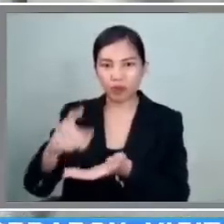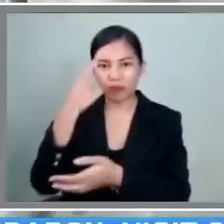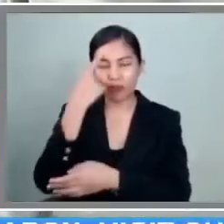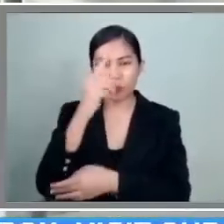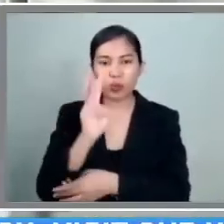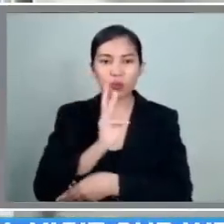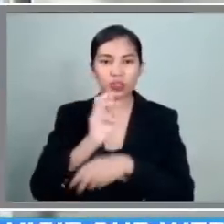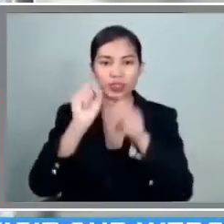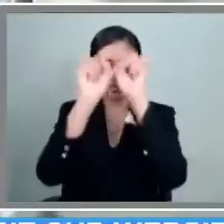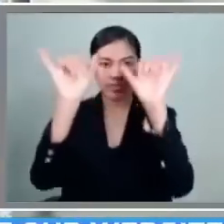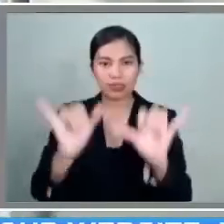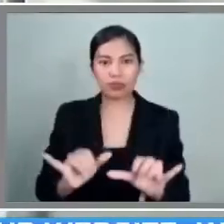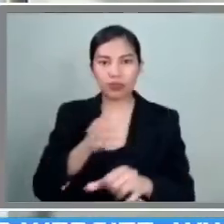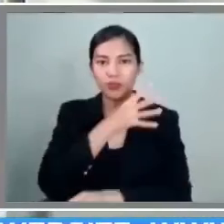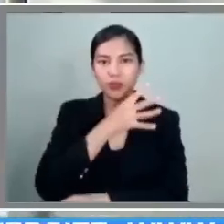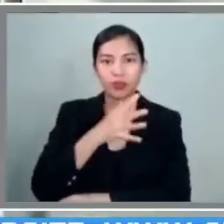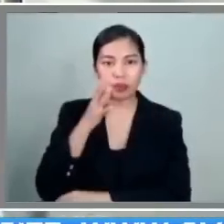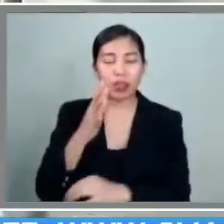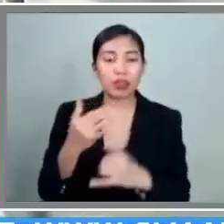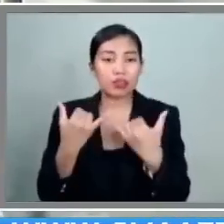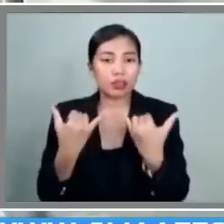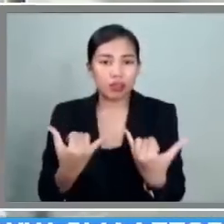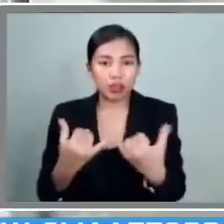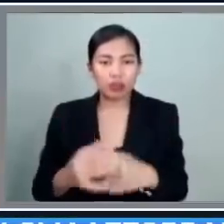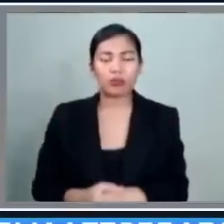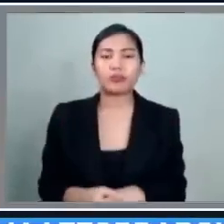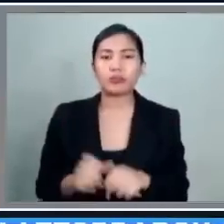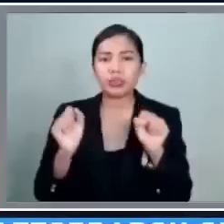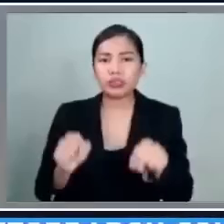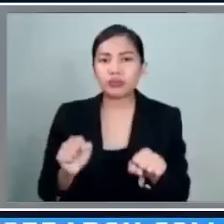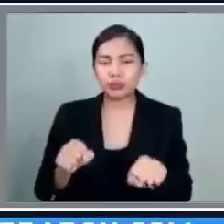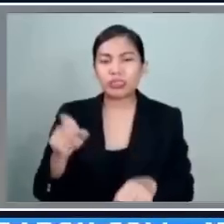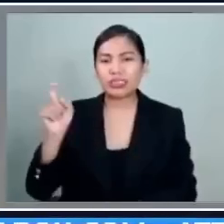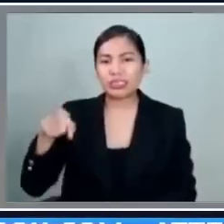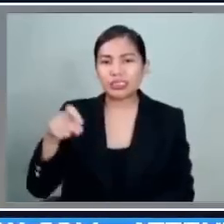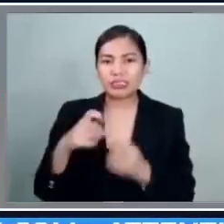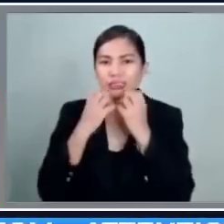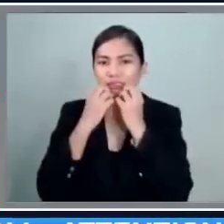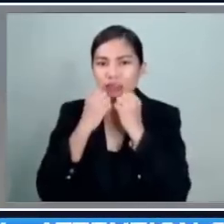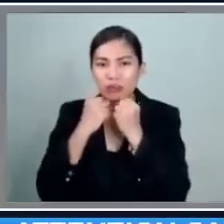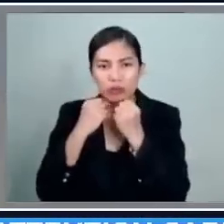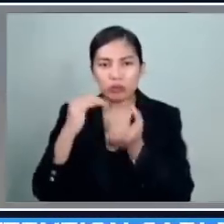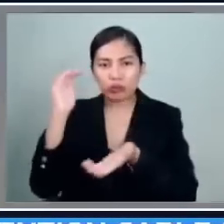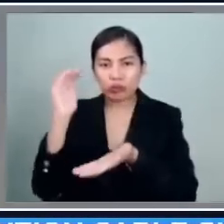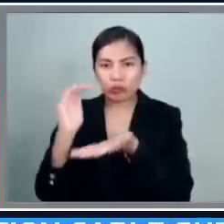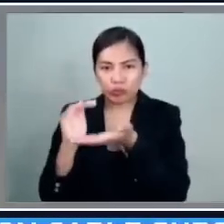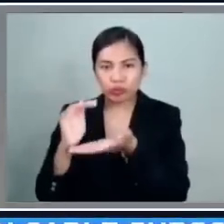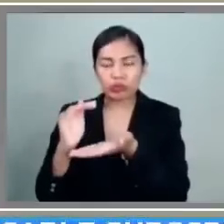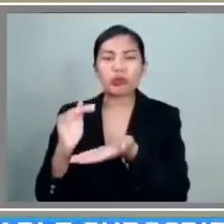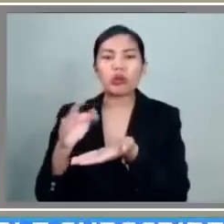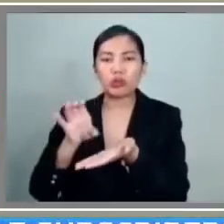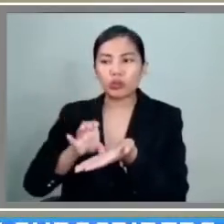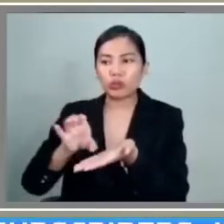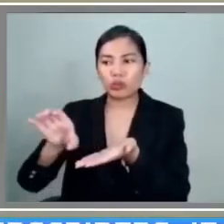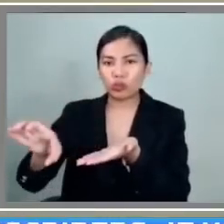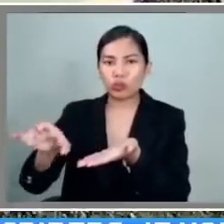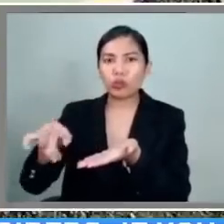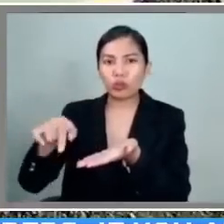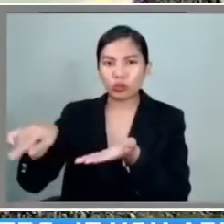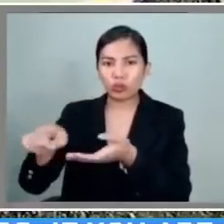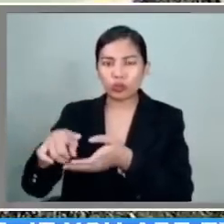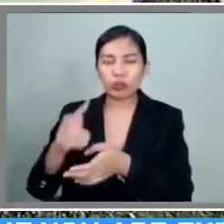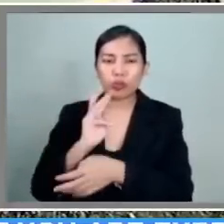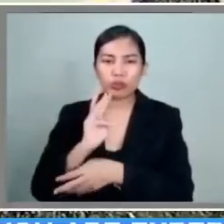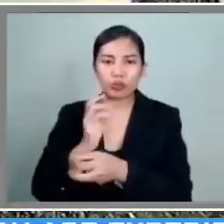Water Resources Board, posibleng kailanganing bawasan din ang alokasyon sa mga water concessionaire kung magpapatuloy ang pagbaba ng level